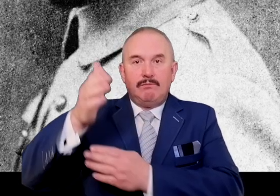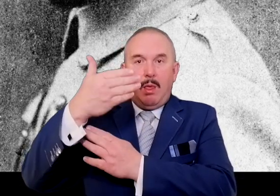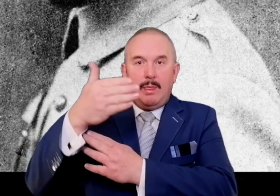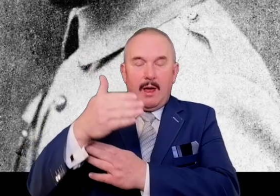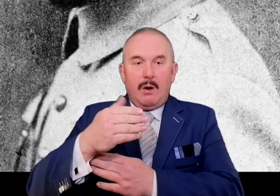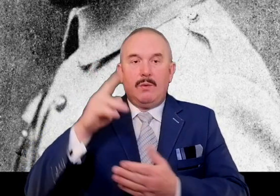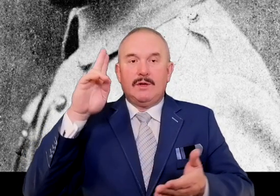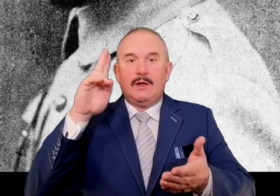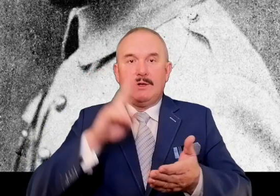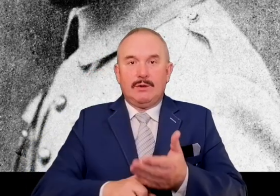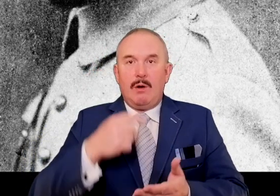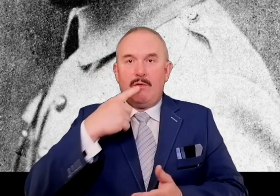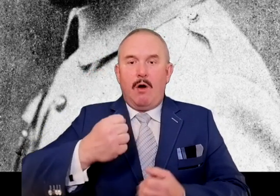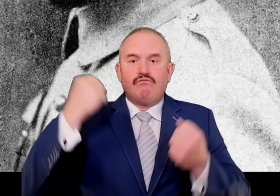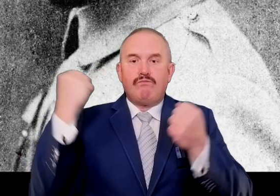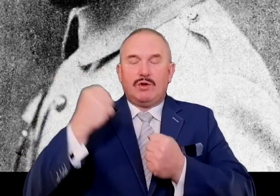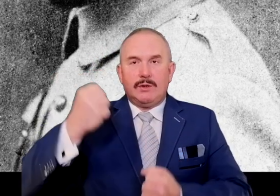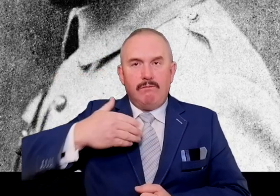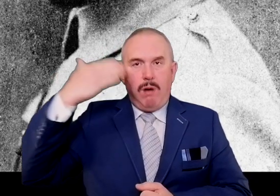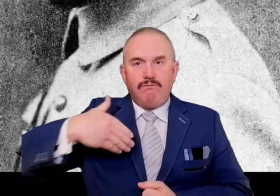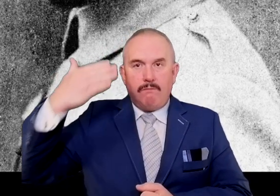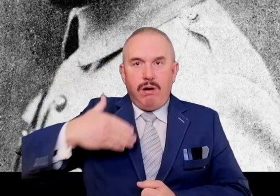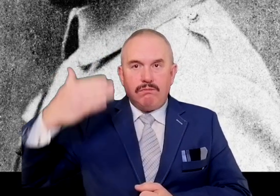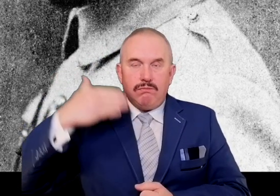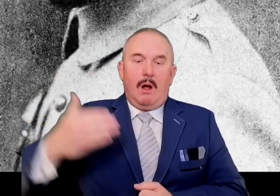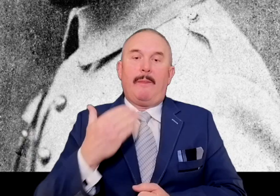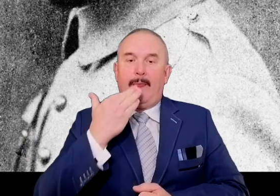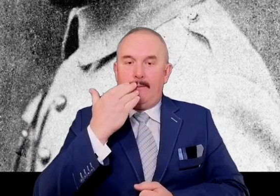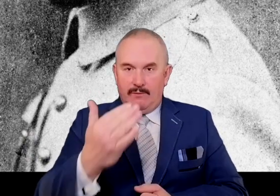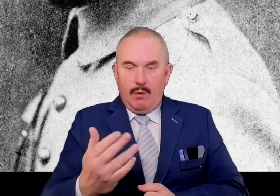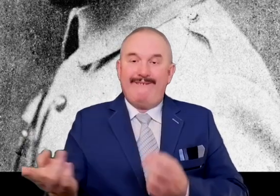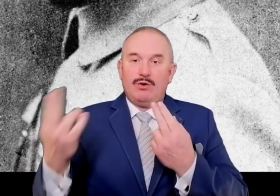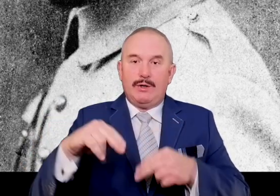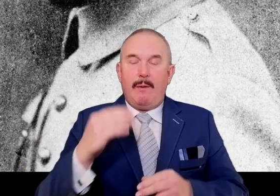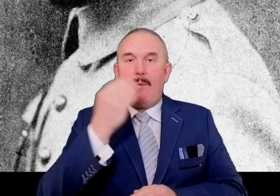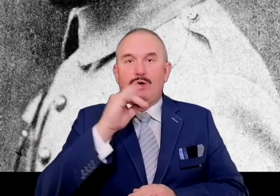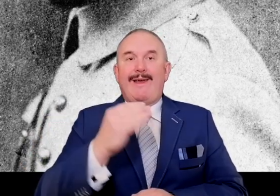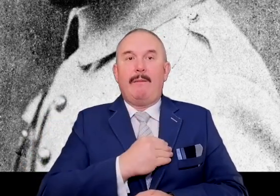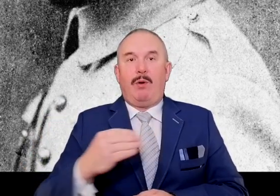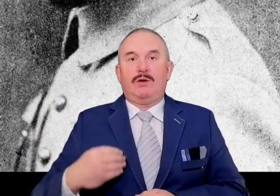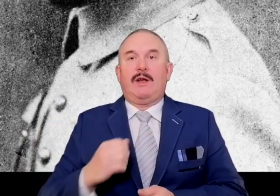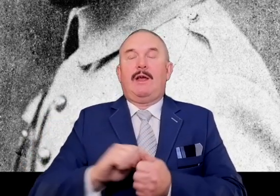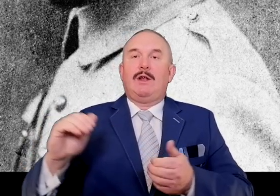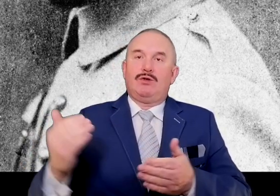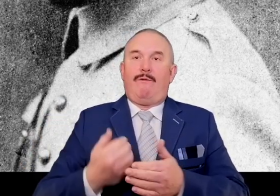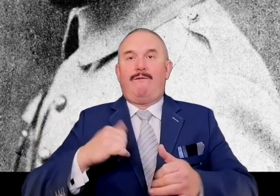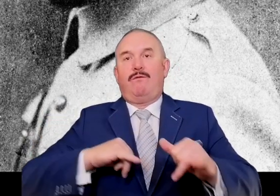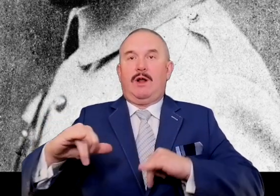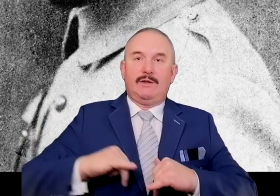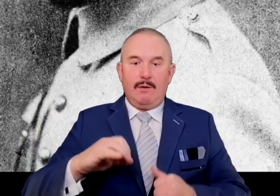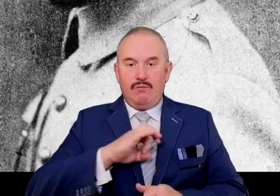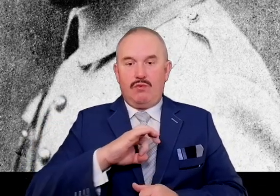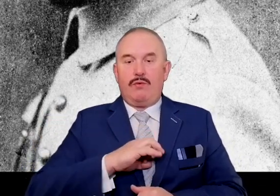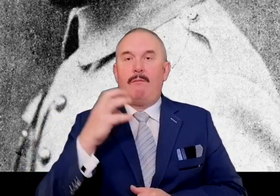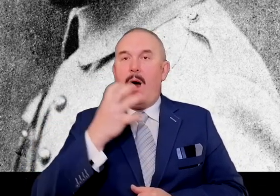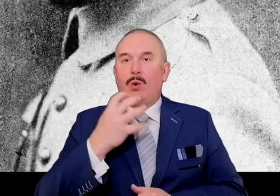banderą, zaznaczyłem w krótkim, mocnym przemówieniu, żeśmy wrócili nad morze i Rzeczpospolita Polska staje się znów władczynią na